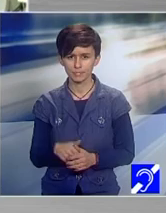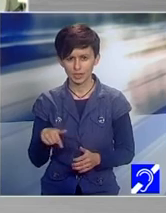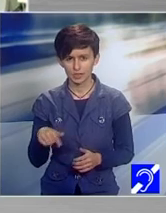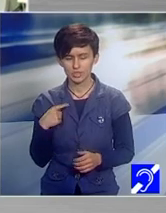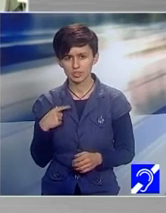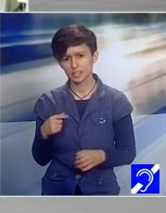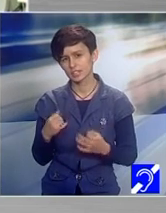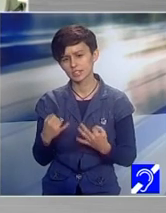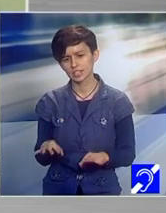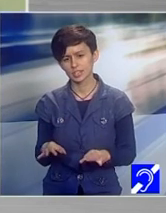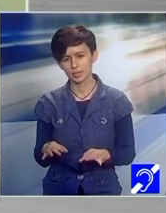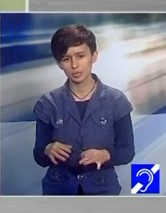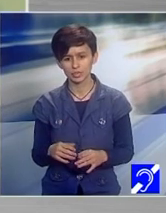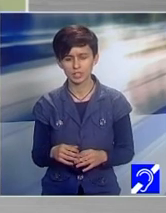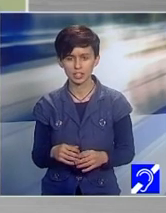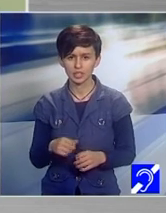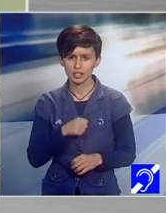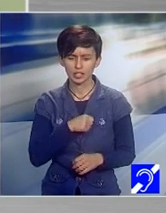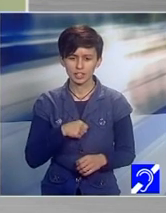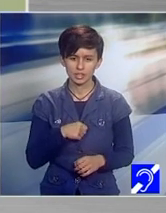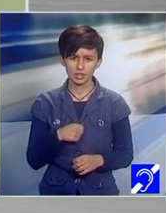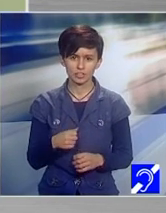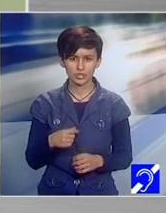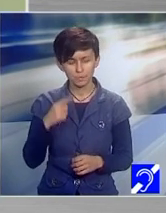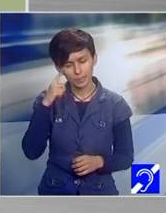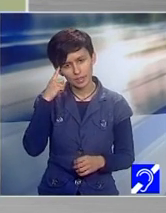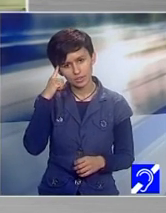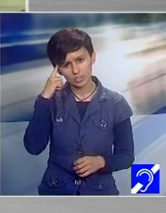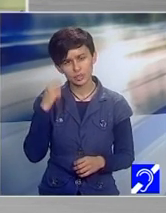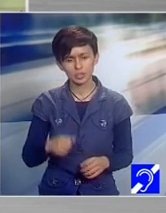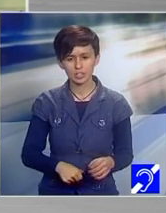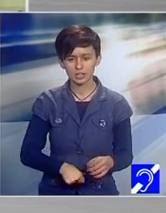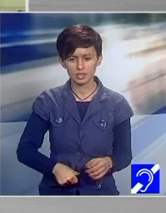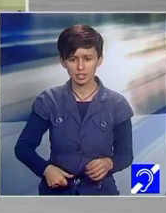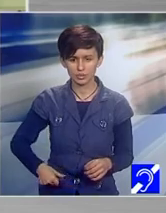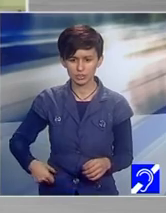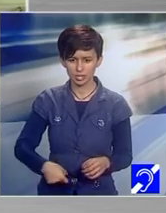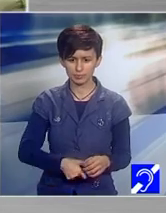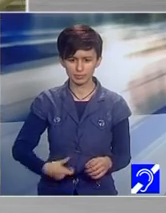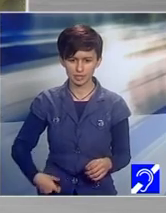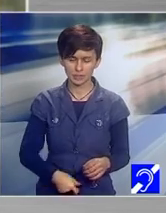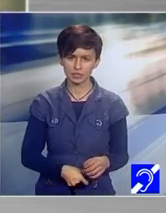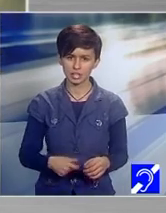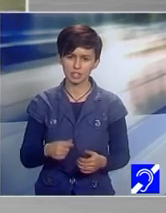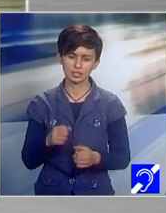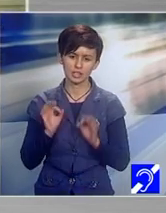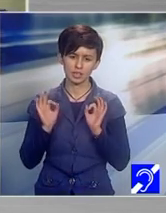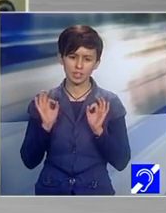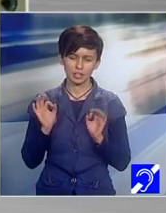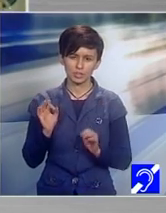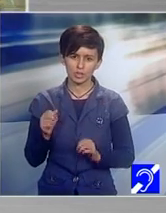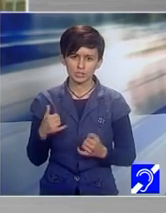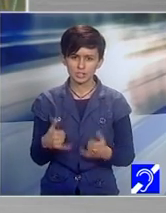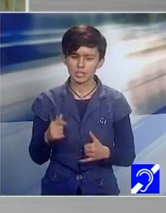în general. Se știe că în chirurgia gastrointestinală, de exemplu, se folosesc astăzi, poate o operație pe colecist nu se mai face